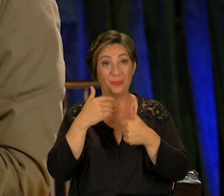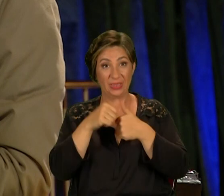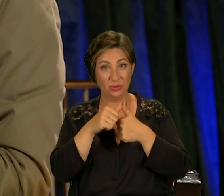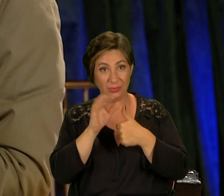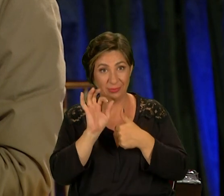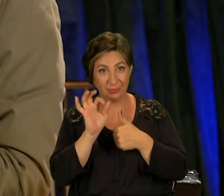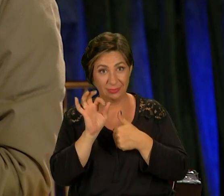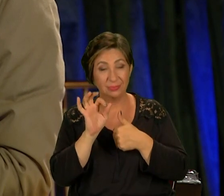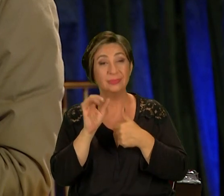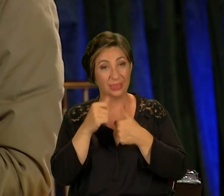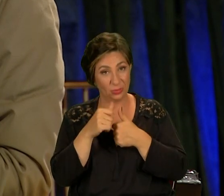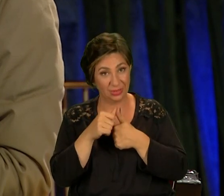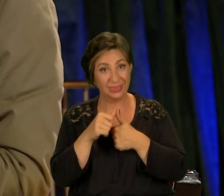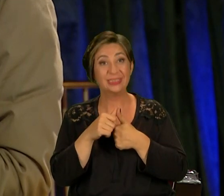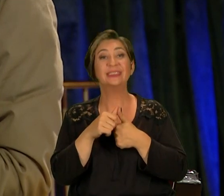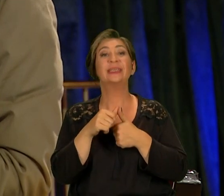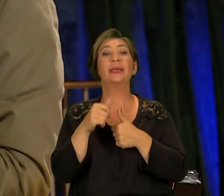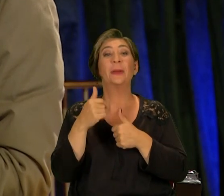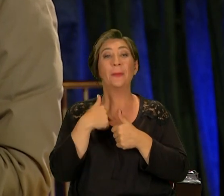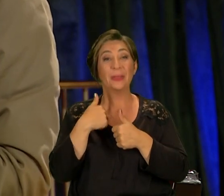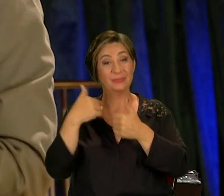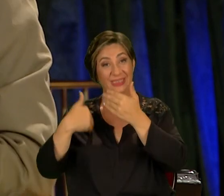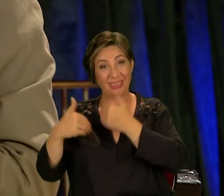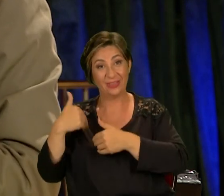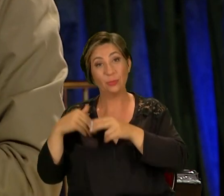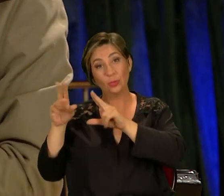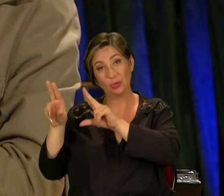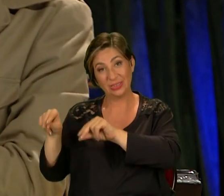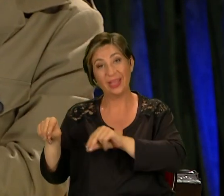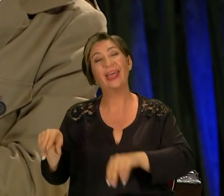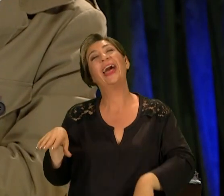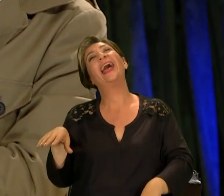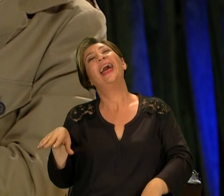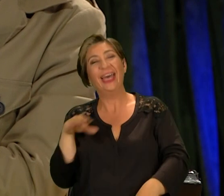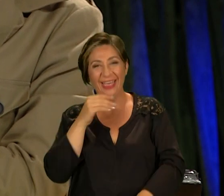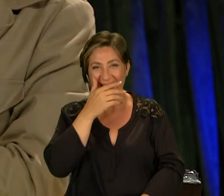Eşin. Değil mi? Senin eşin ve benim sevgilim uyurken.